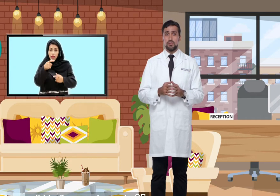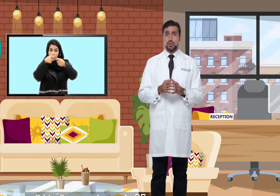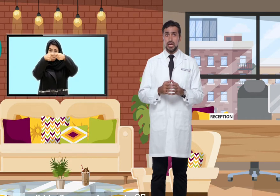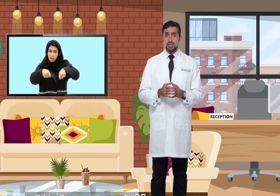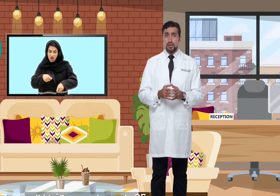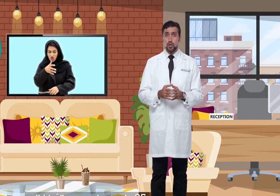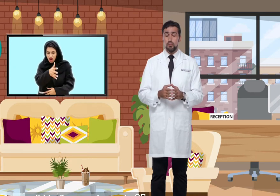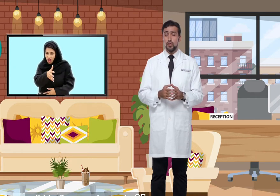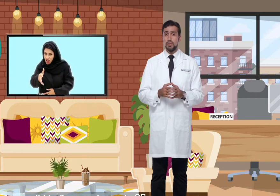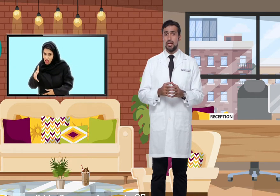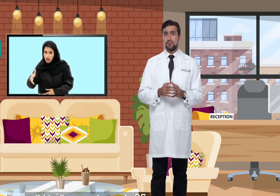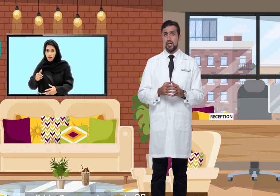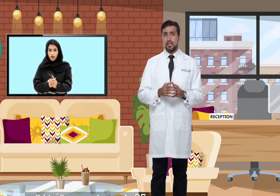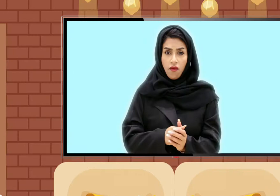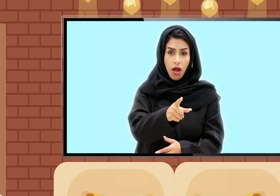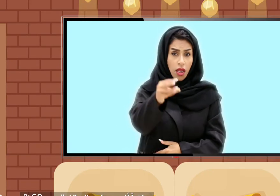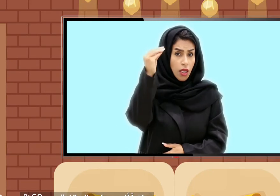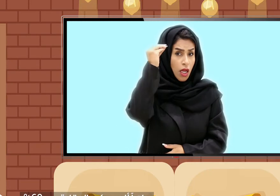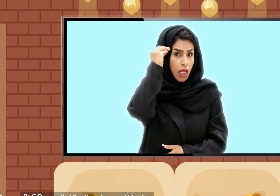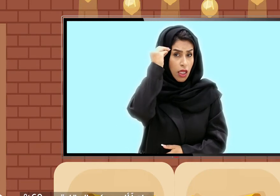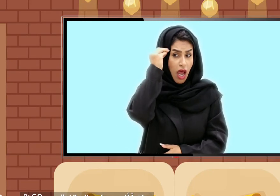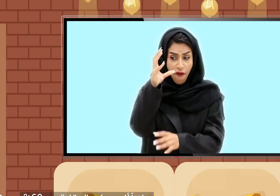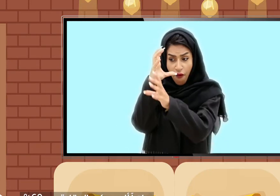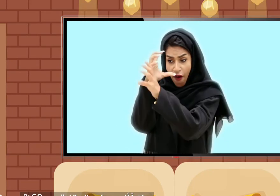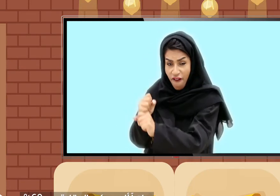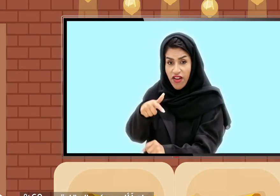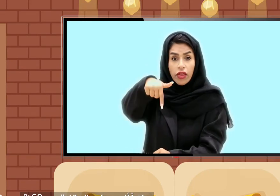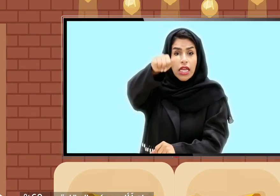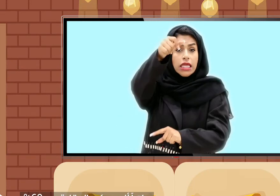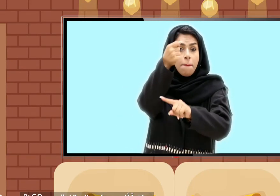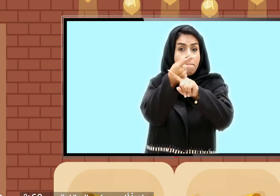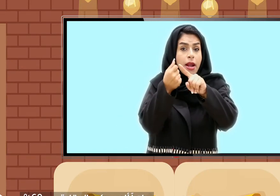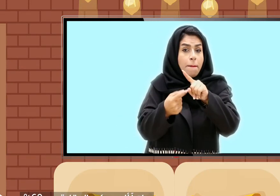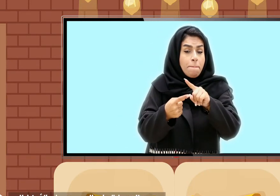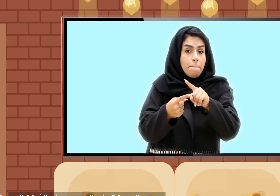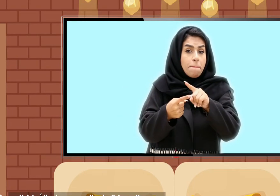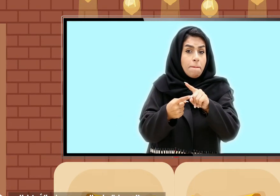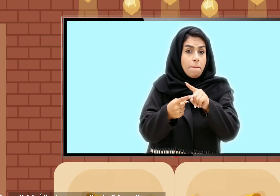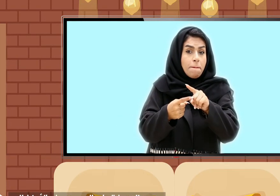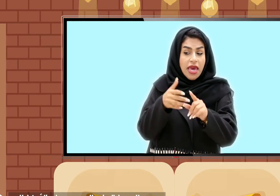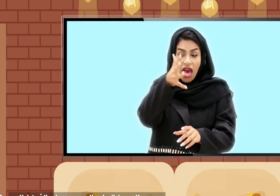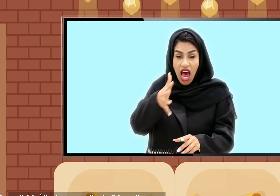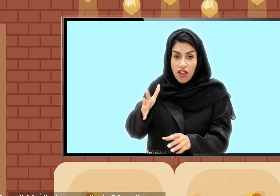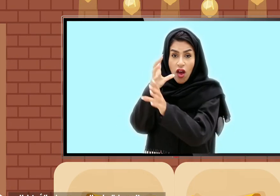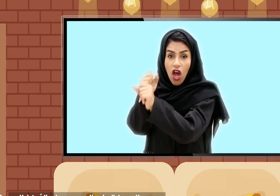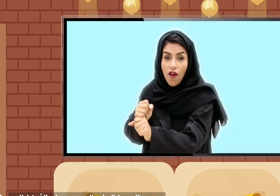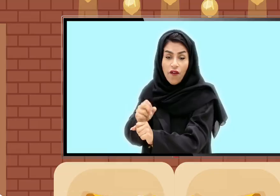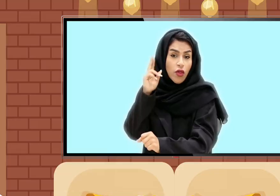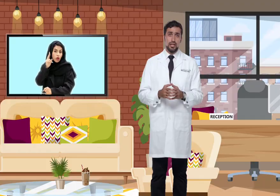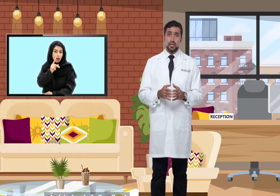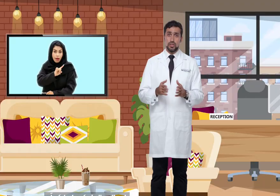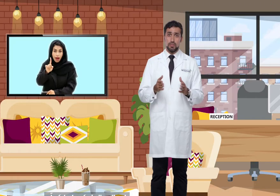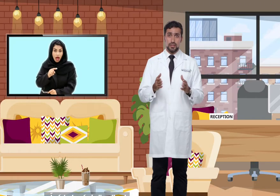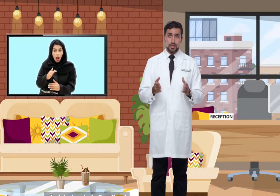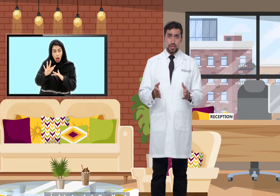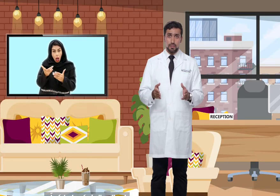35 مليون منهم من الأطفال علمنا بأنه يمكن الوقاية من 60% من حالات فقدان السمع عند الأطفال